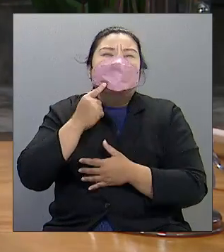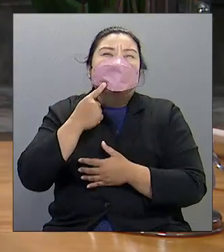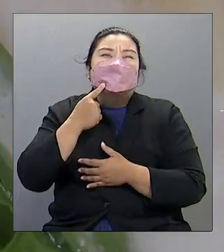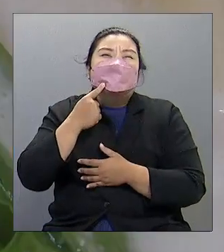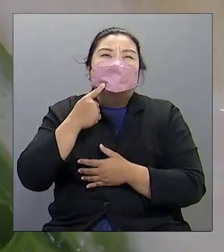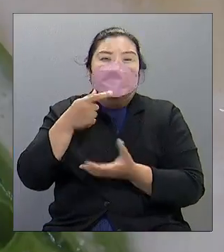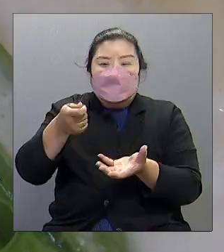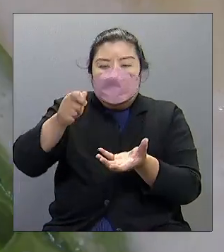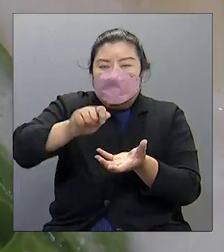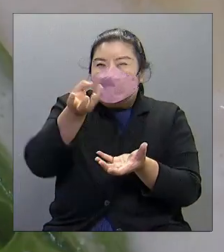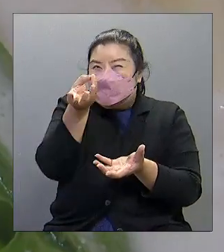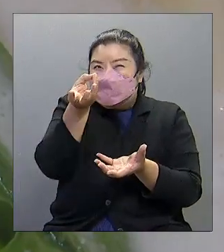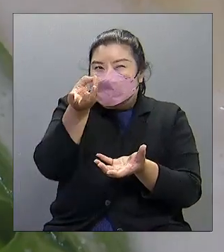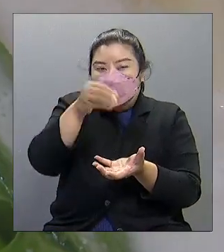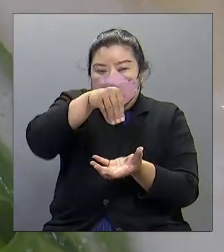นะคะ